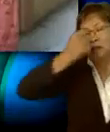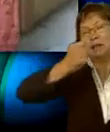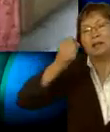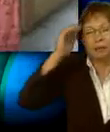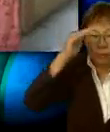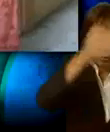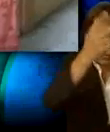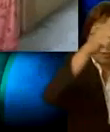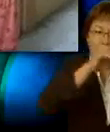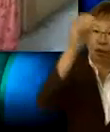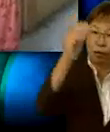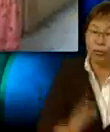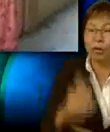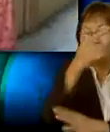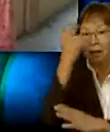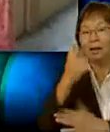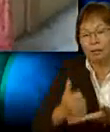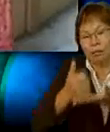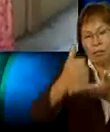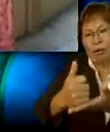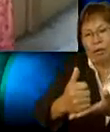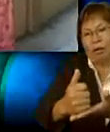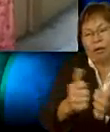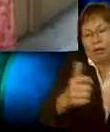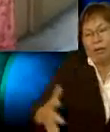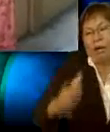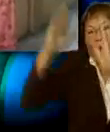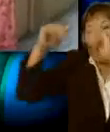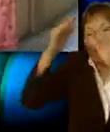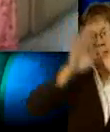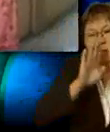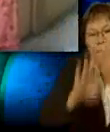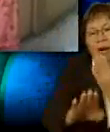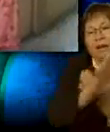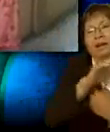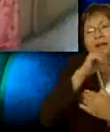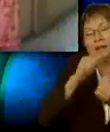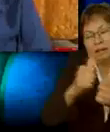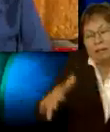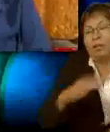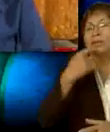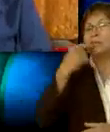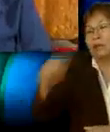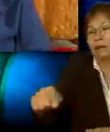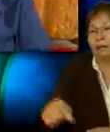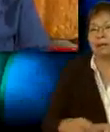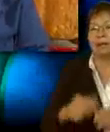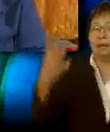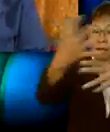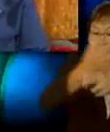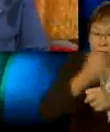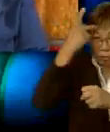sikap keprihatinan kepada guru-guru kerana membantu tanpa mengharapkan balasan dan tanpa disuruh. Jadi,